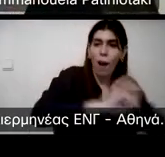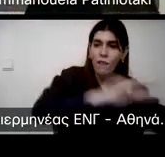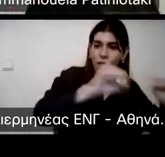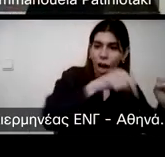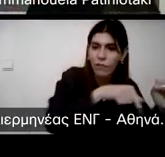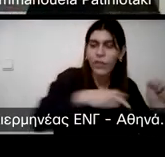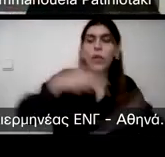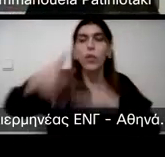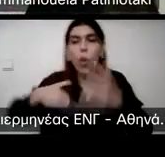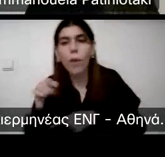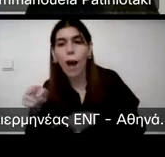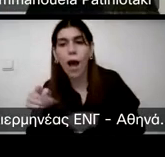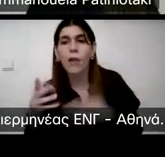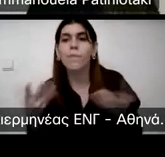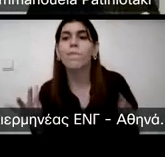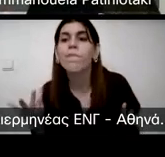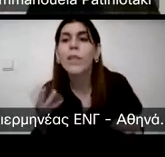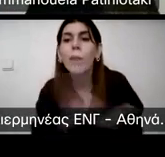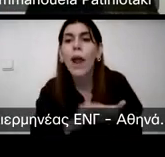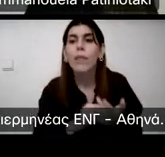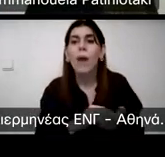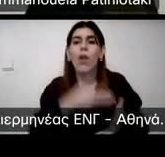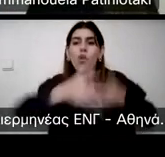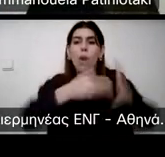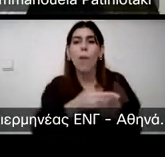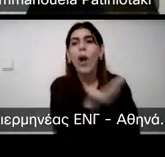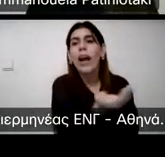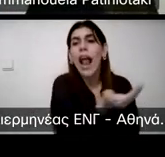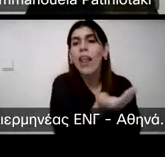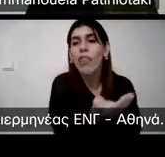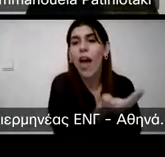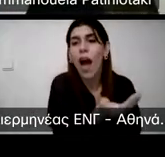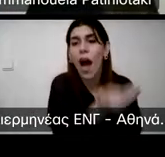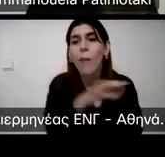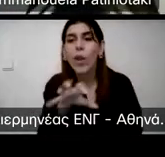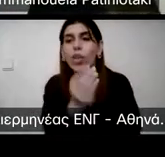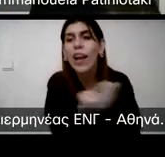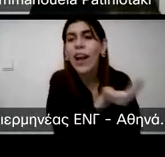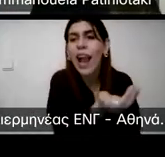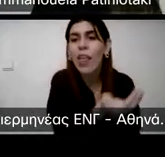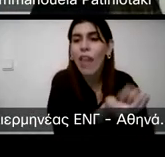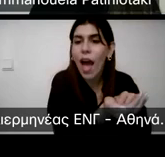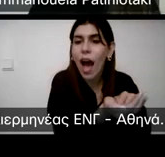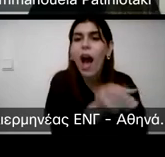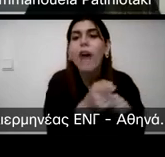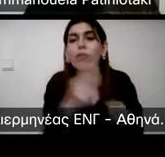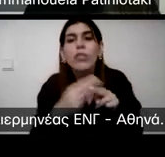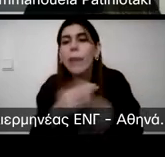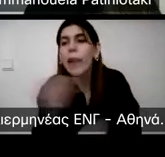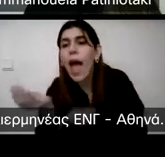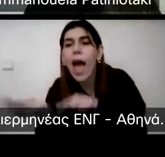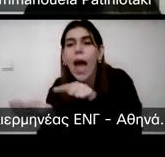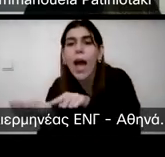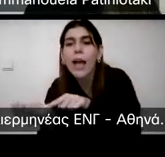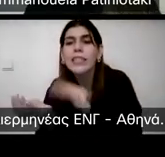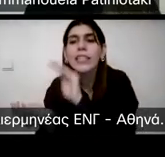για την καλυθέα, το οποίο έχει σαφή αναφορά σε φιλανθρωπία και σε επαιτία. Και είναι και πολλά άλλα.